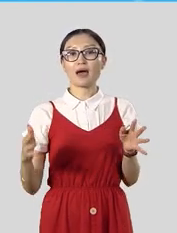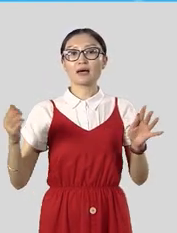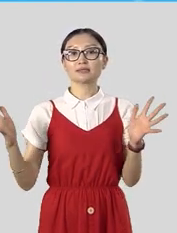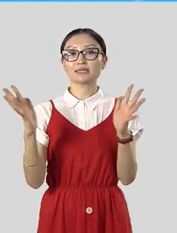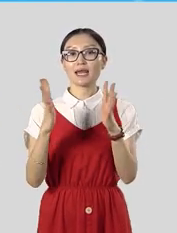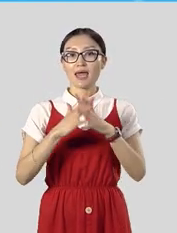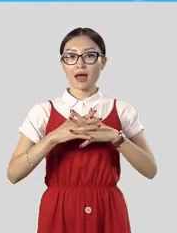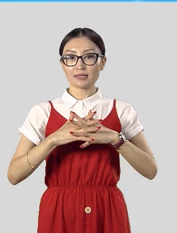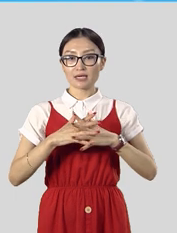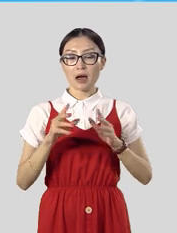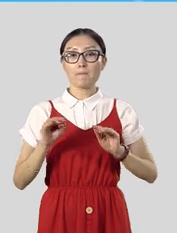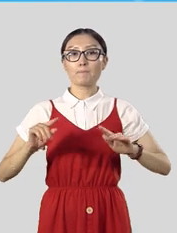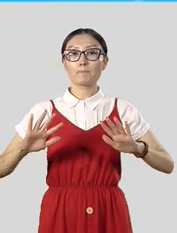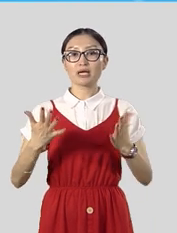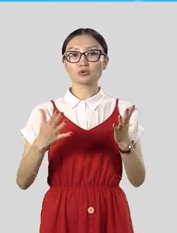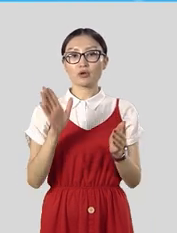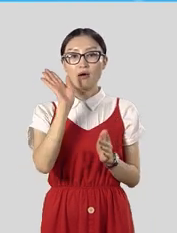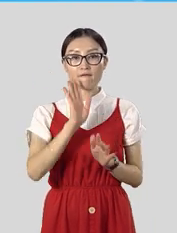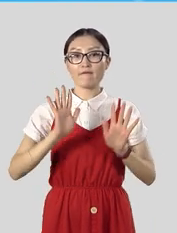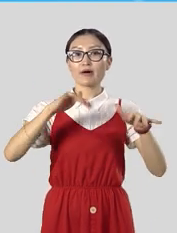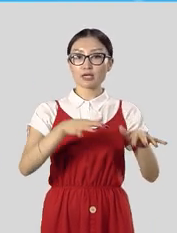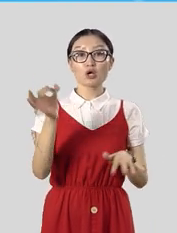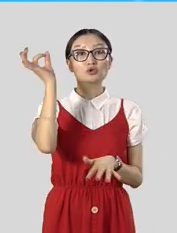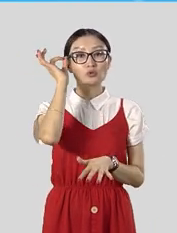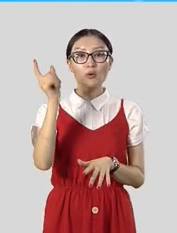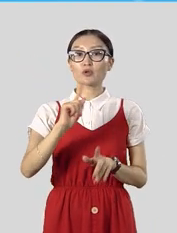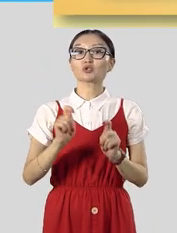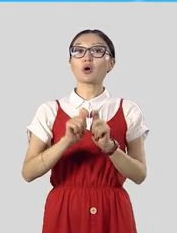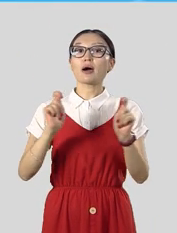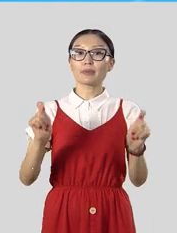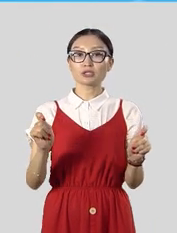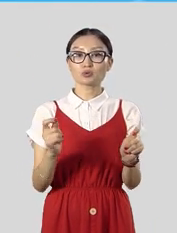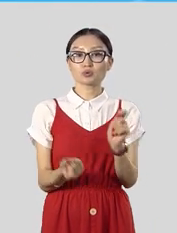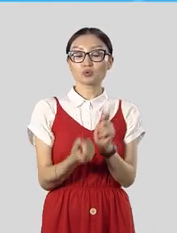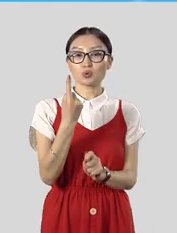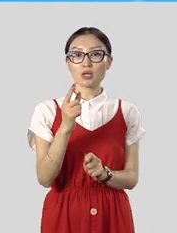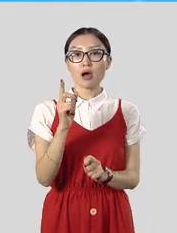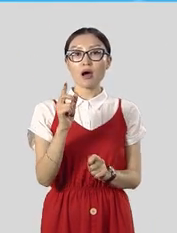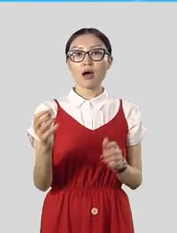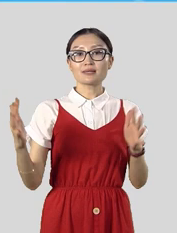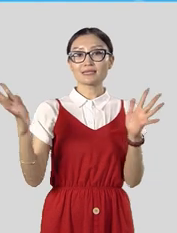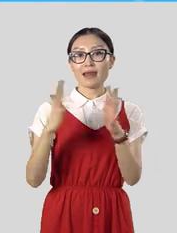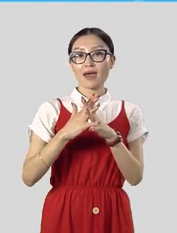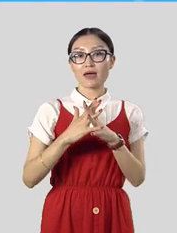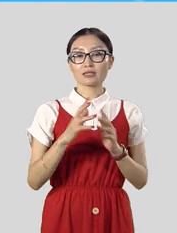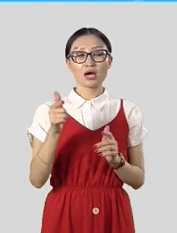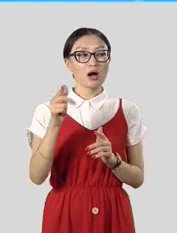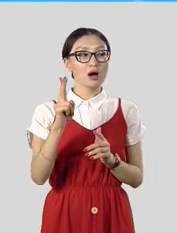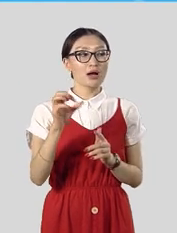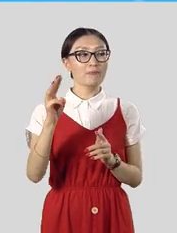во внешней среде – в воде. Вспомните, что образуется в результате слияния гамет. В